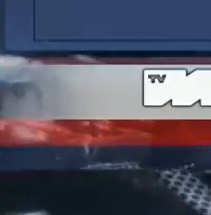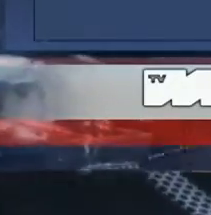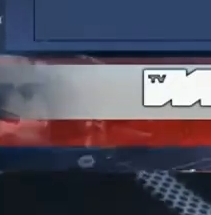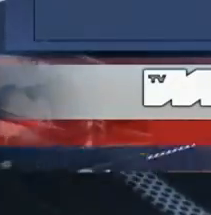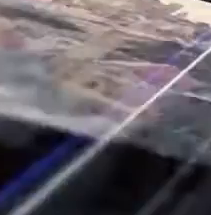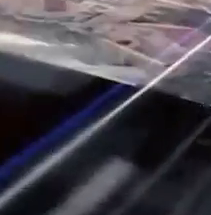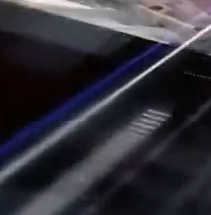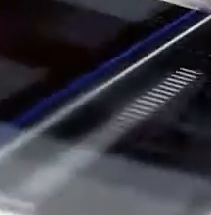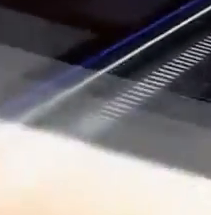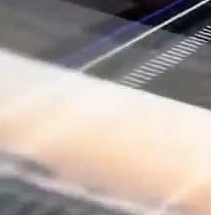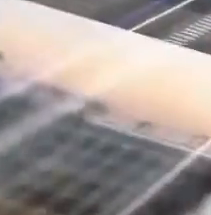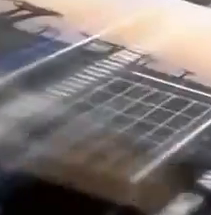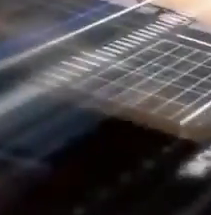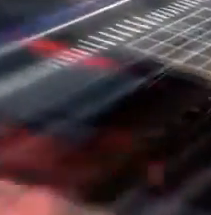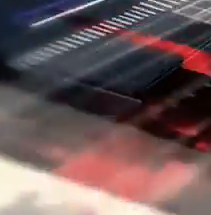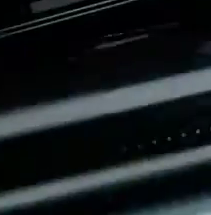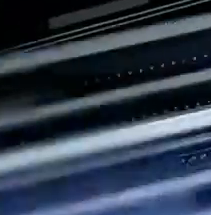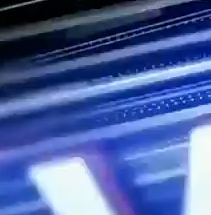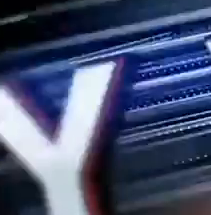ity.